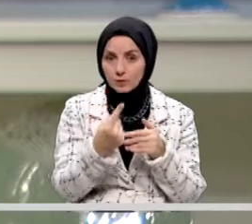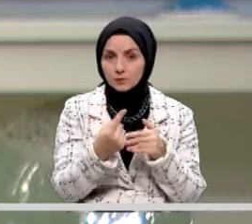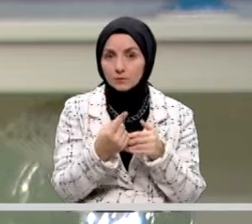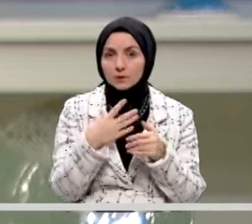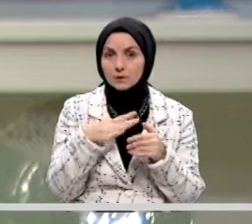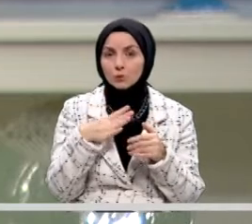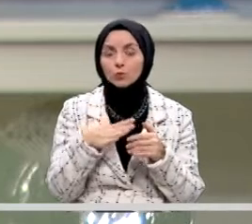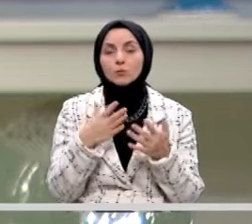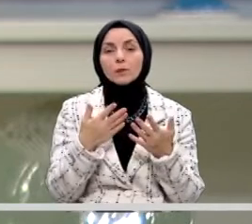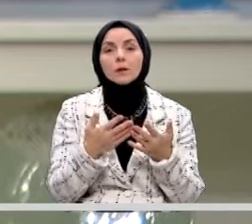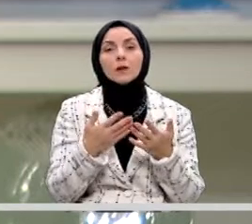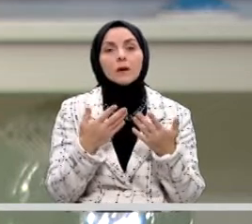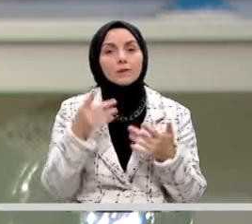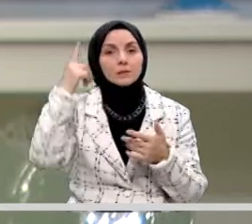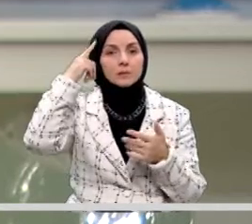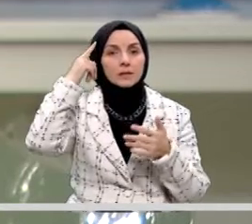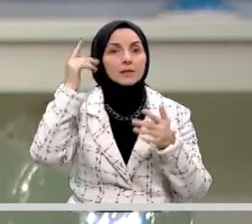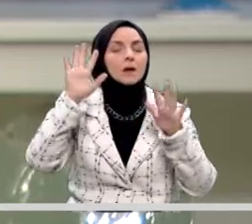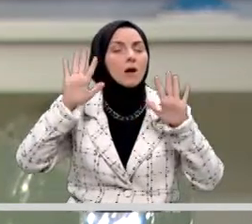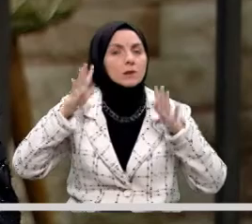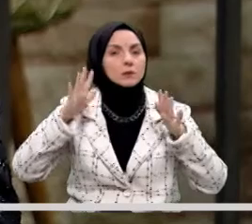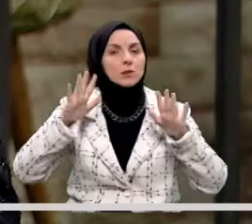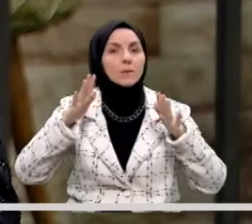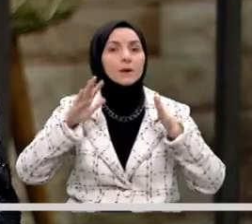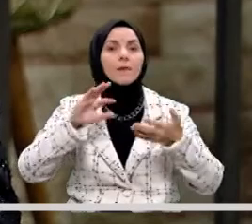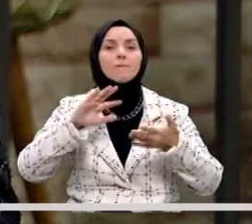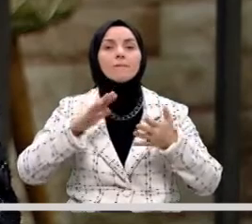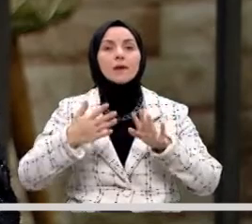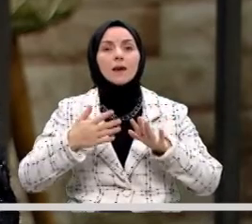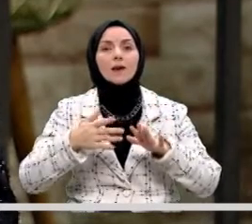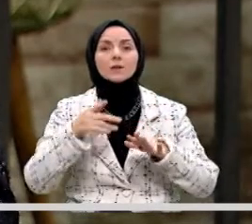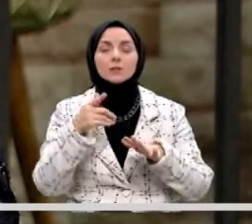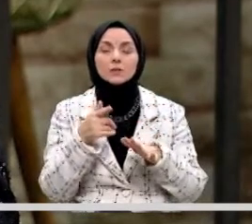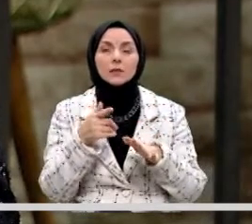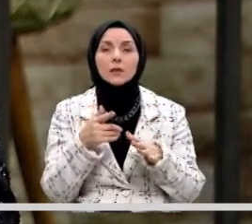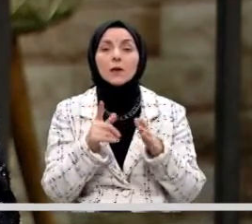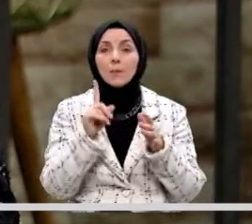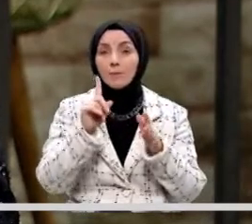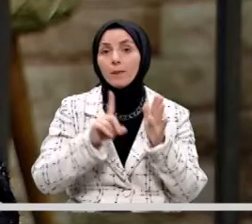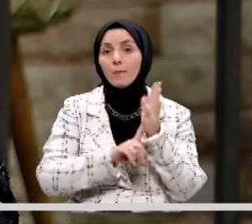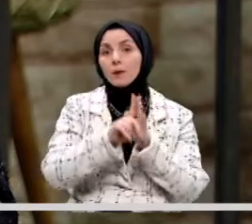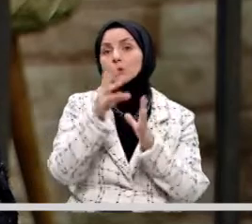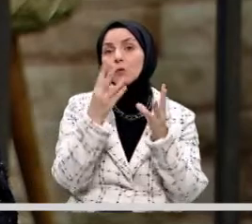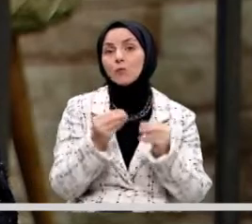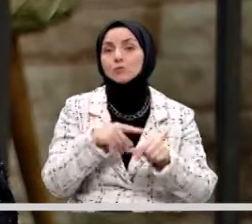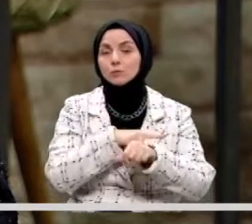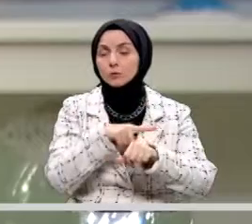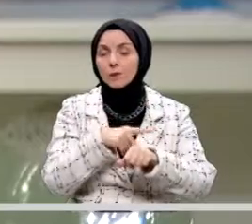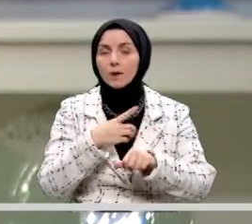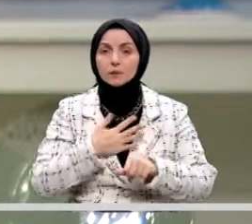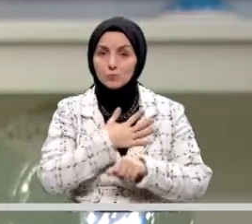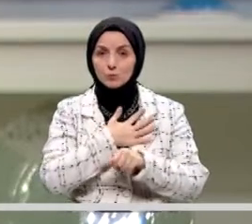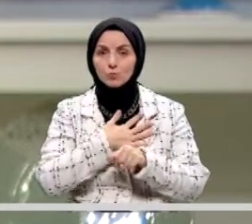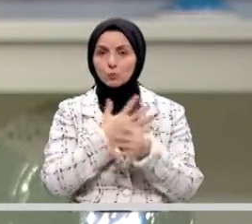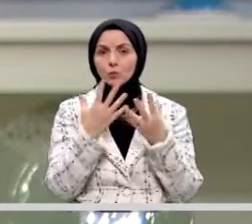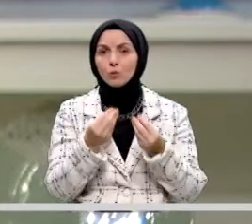gördüğümüzde onu tebrik etmeyi işte gururlandırmayı biliyoruz Hani bu çok net bir çıktı Hani diğerini Nasıl yapacağız diye